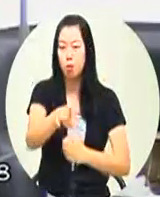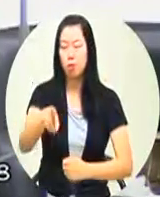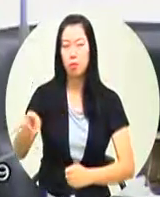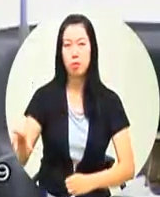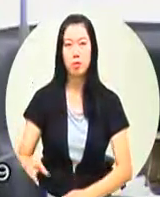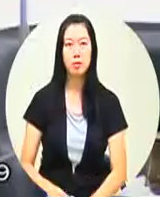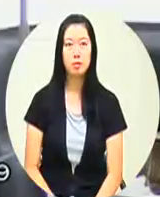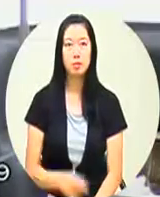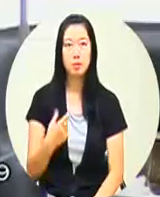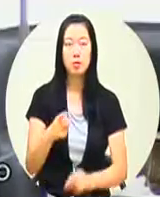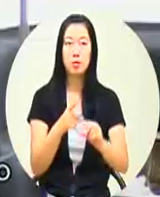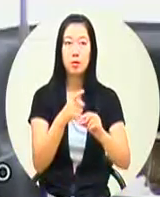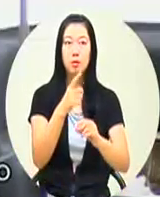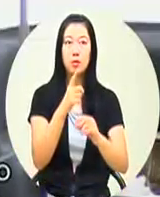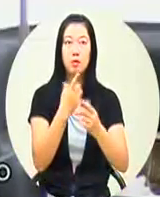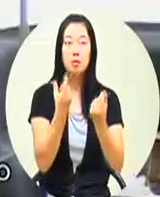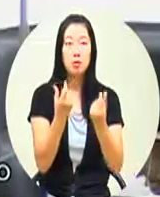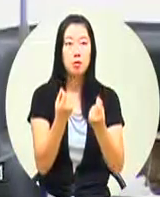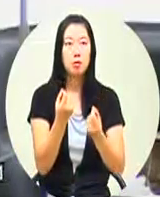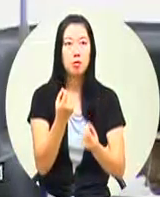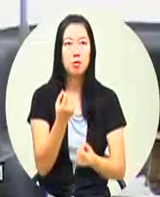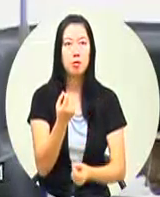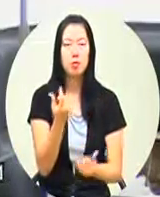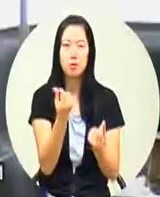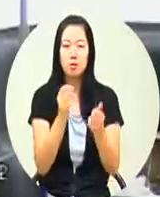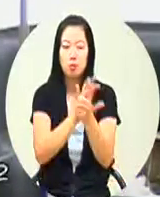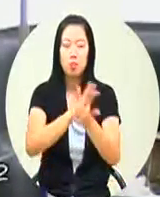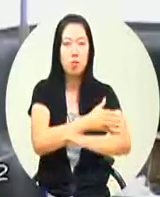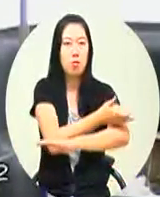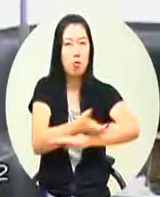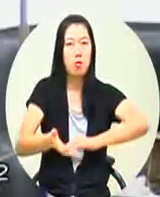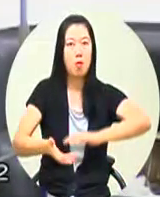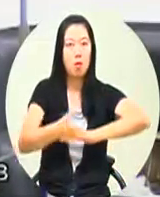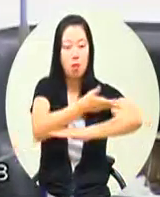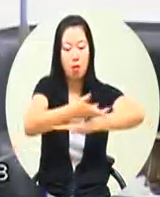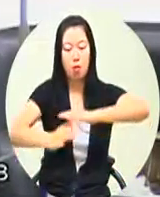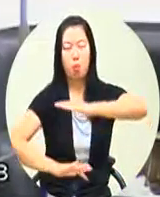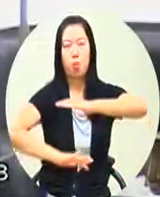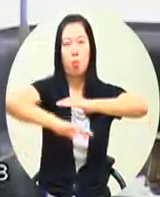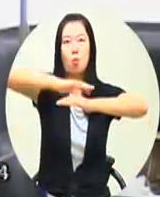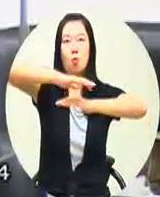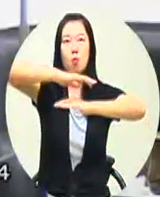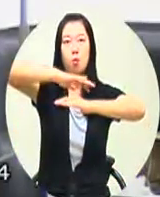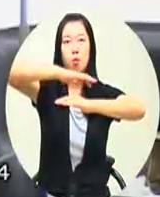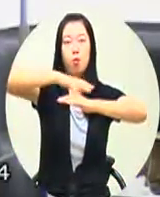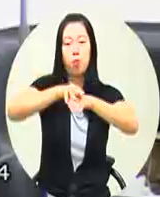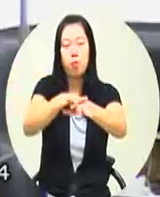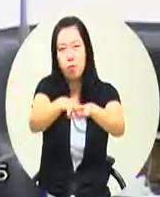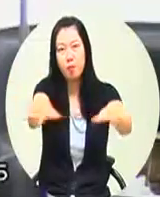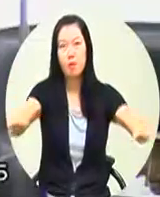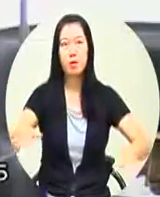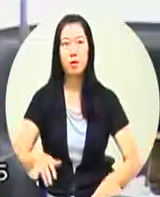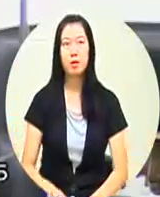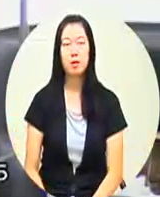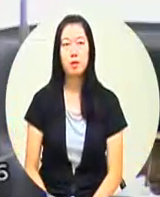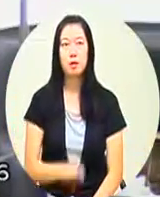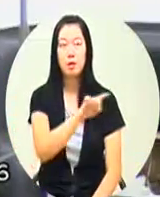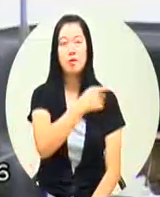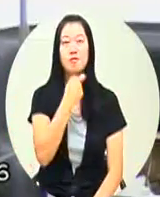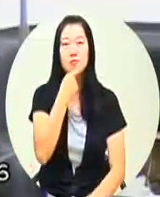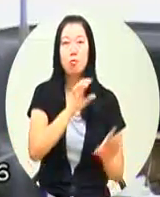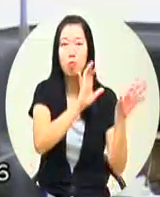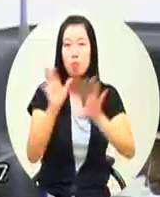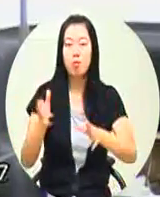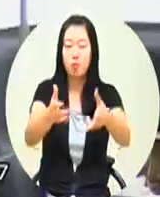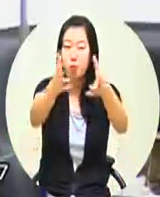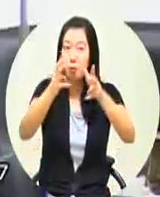还有我们中都地区那时也是，也刚刚是爱河溢出来，还是安怎？尤其你迄个愿景桥，哎、欸，